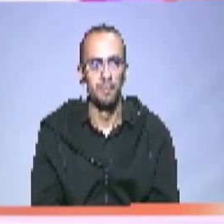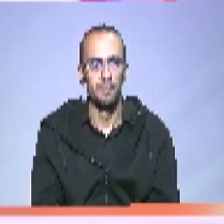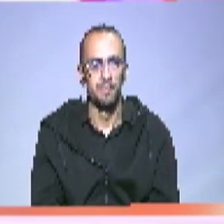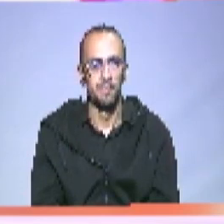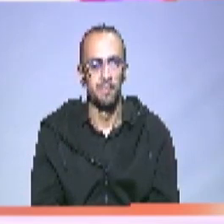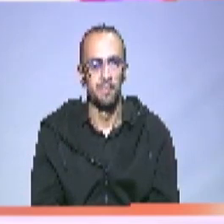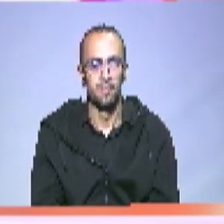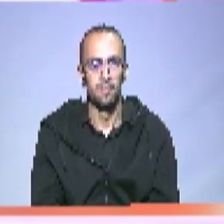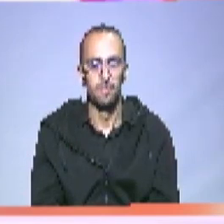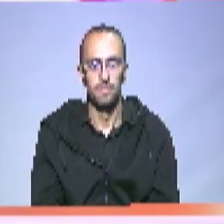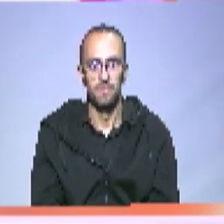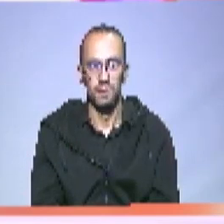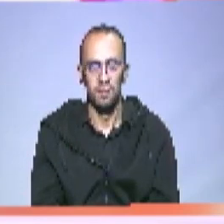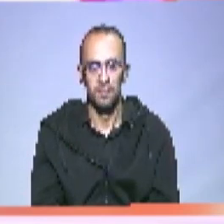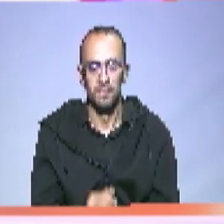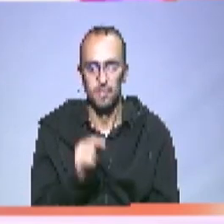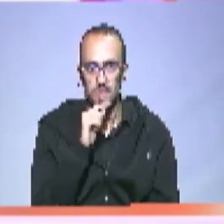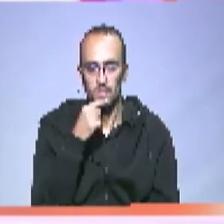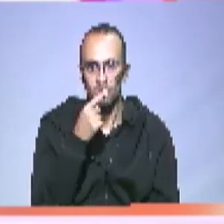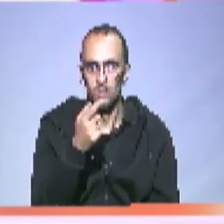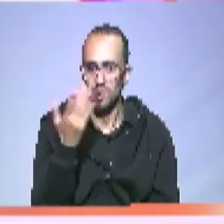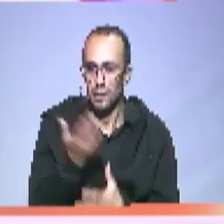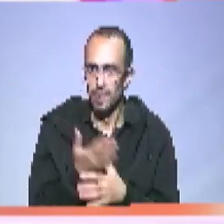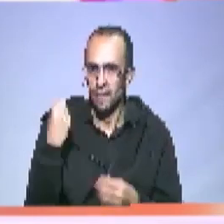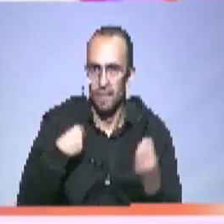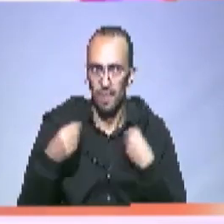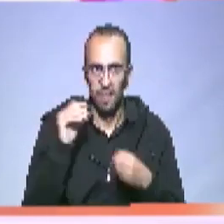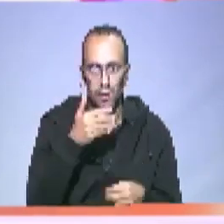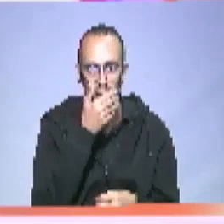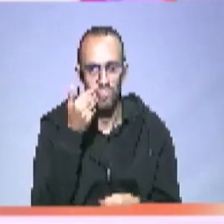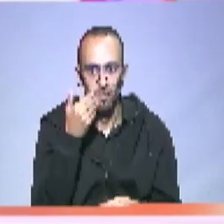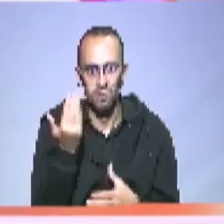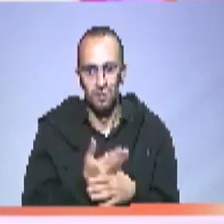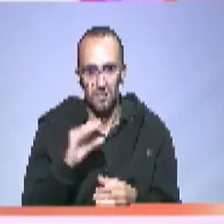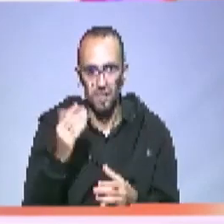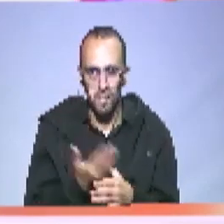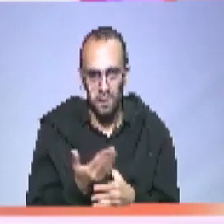كنت مستغرب في بداية الحلقة ان ليه الناس بتطلب الكيك الصيامي كتير.